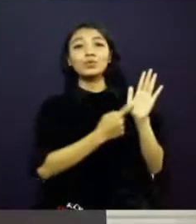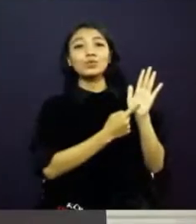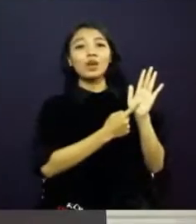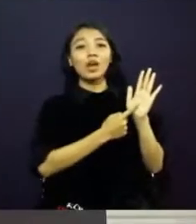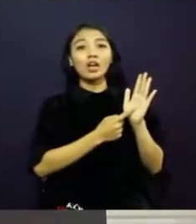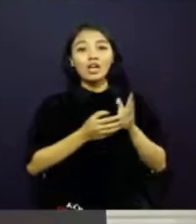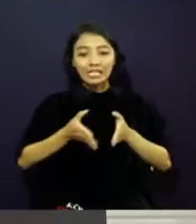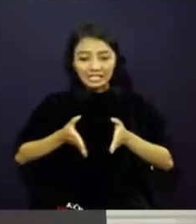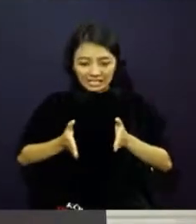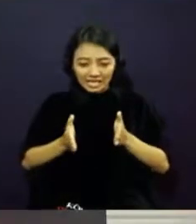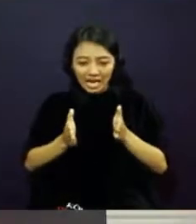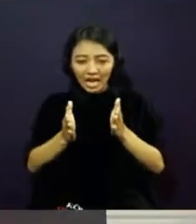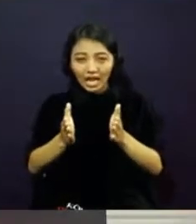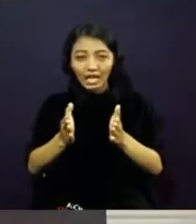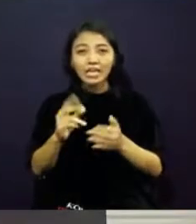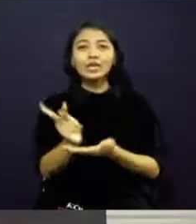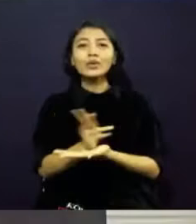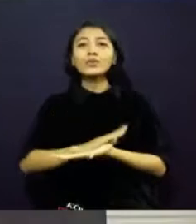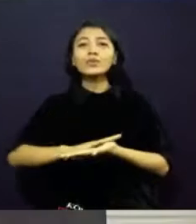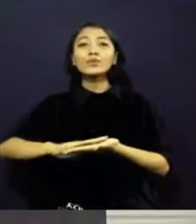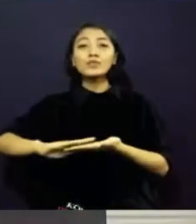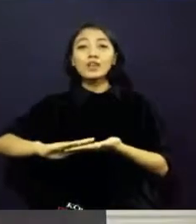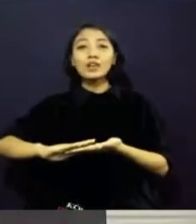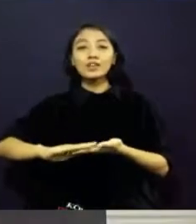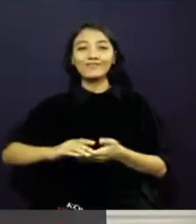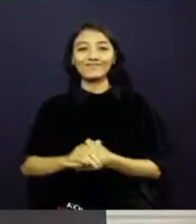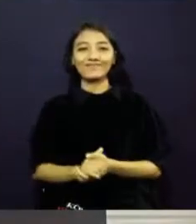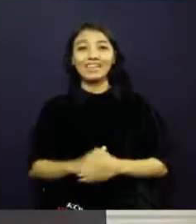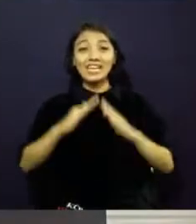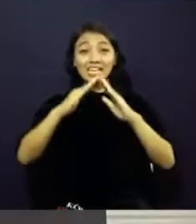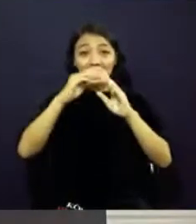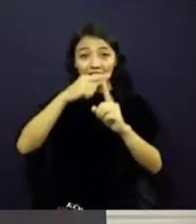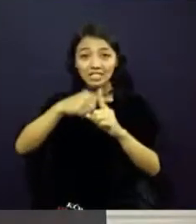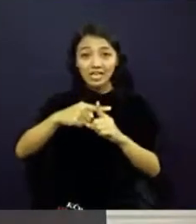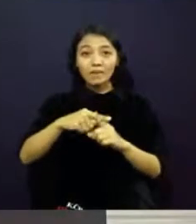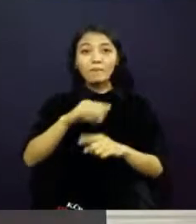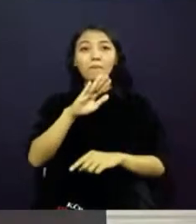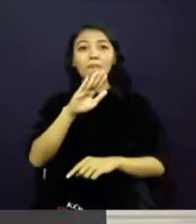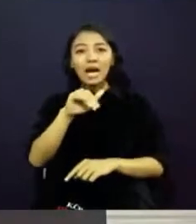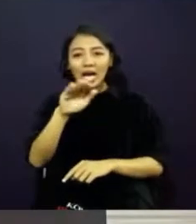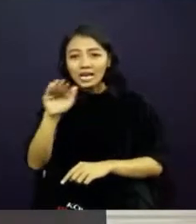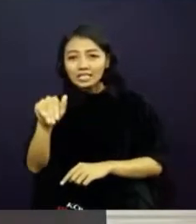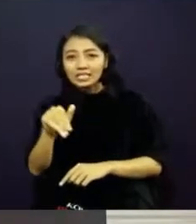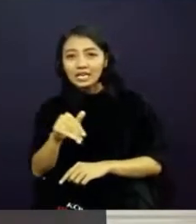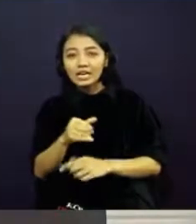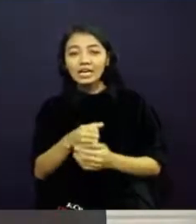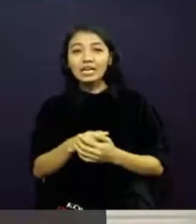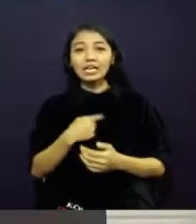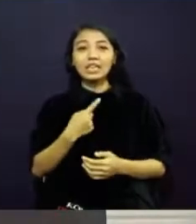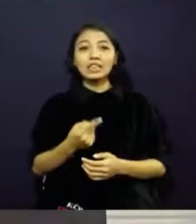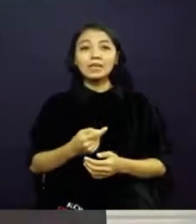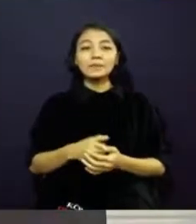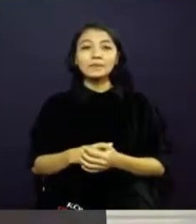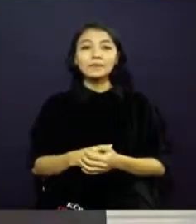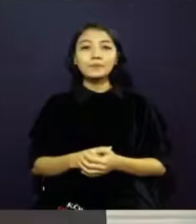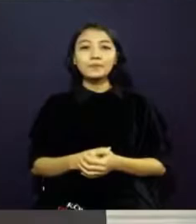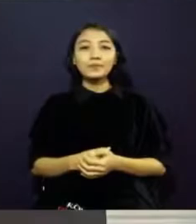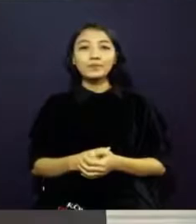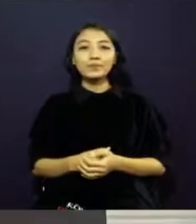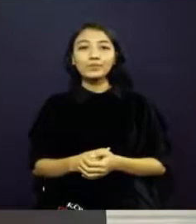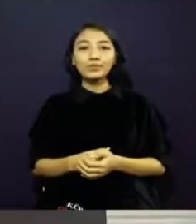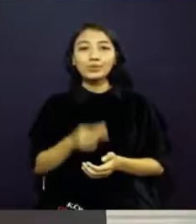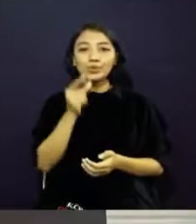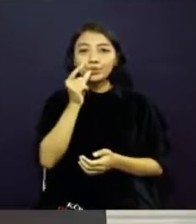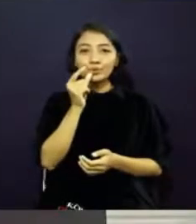ini Gereja mengajak kita untuk berbagi penglihatan Santo Yohanes yang ia alami